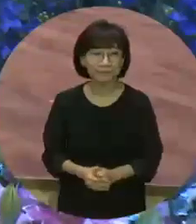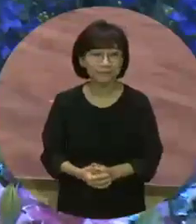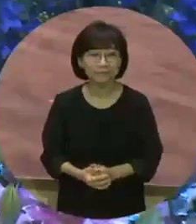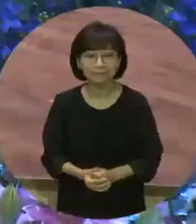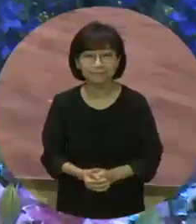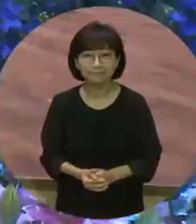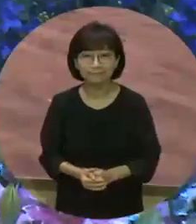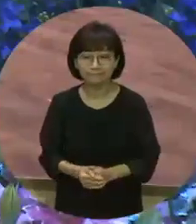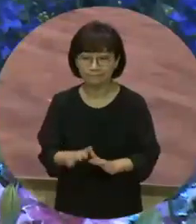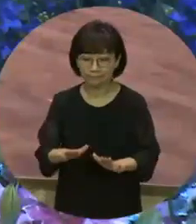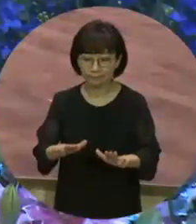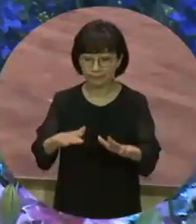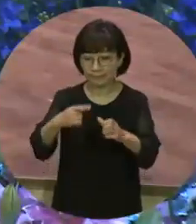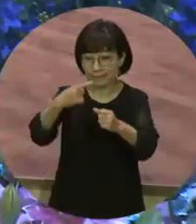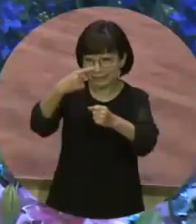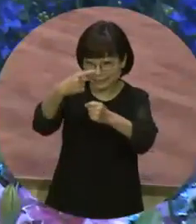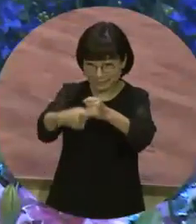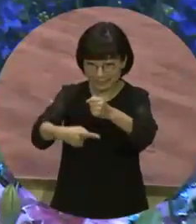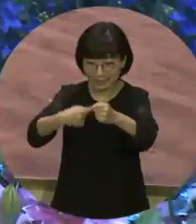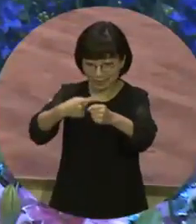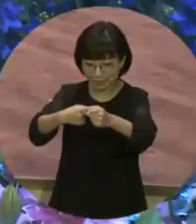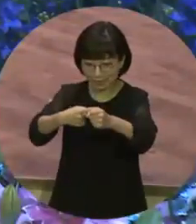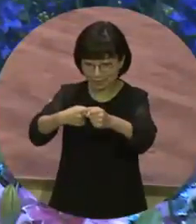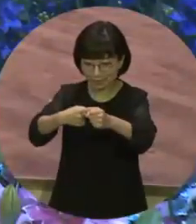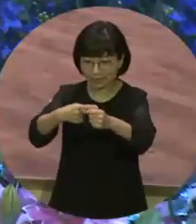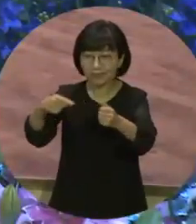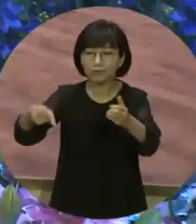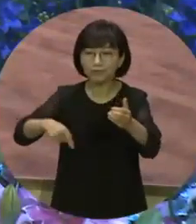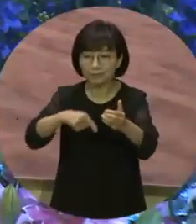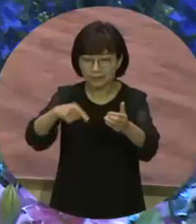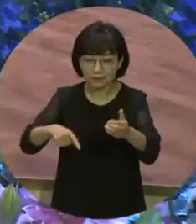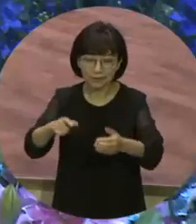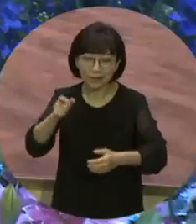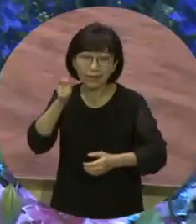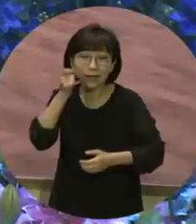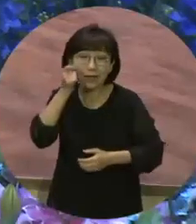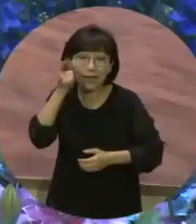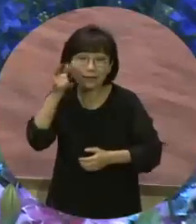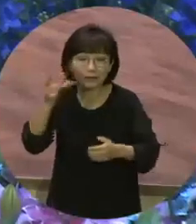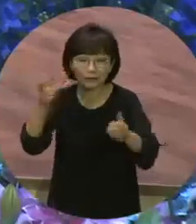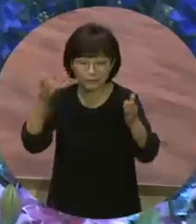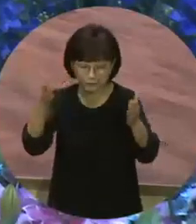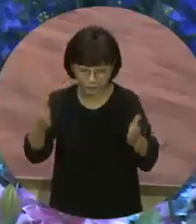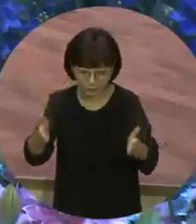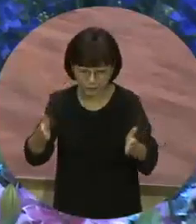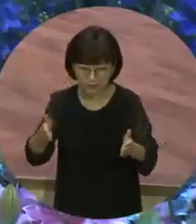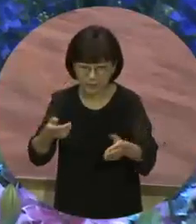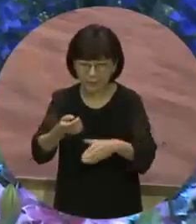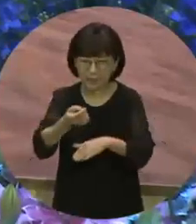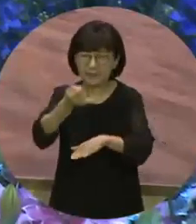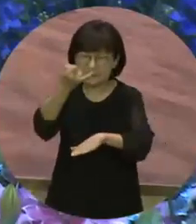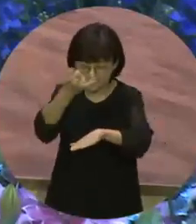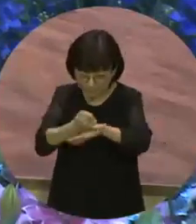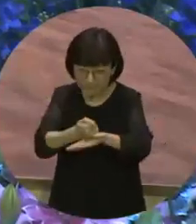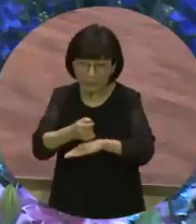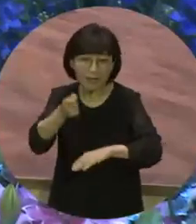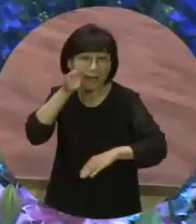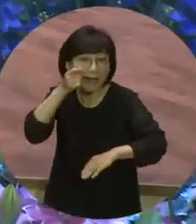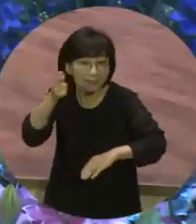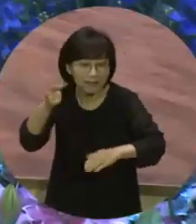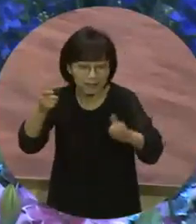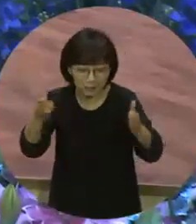줍니다. 1년에 적어도 한 달 정도는 내가 가정에서 남편으로서, 아내로서,